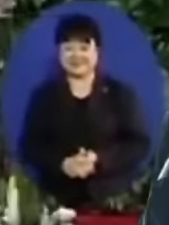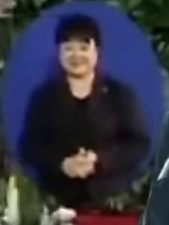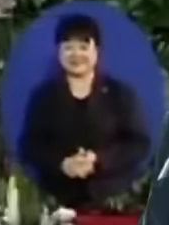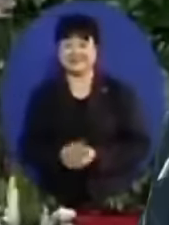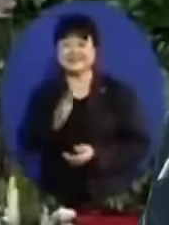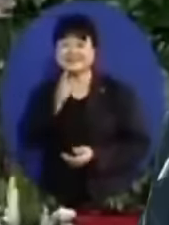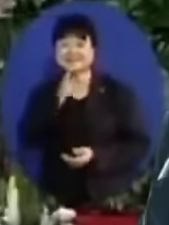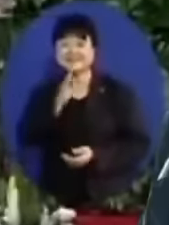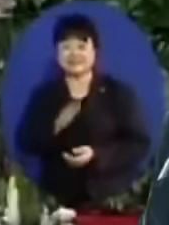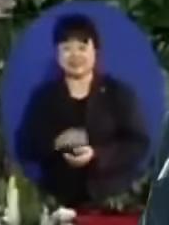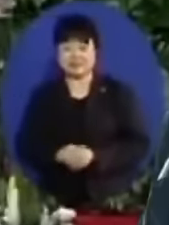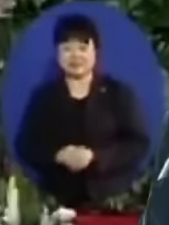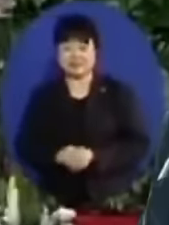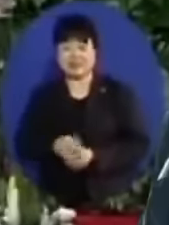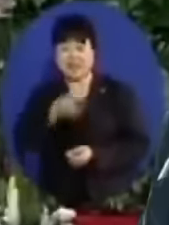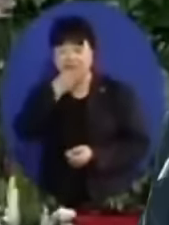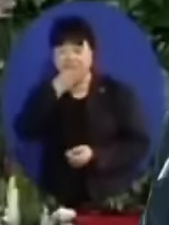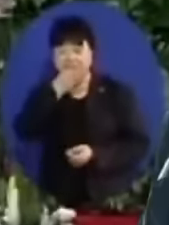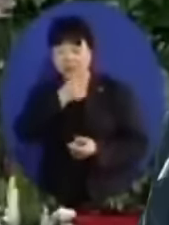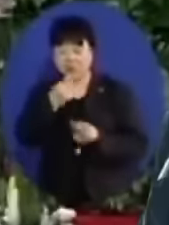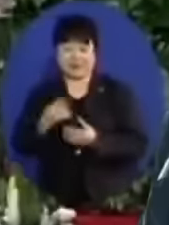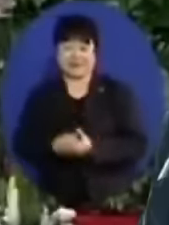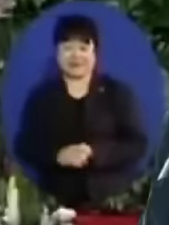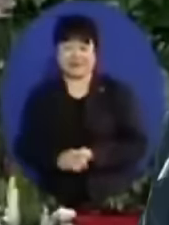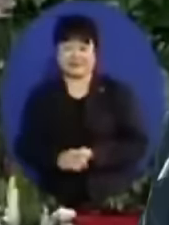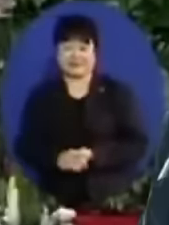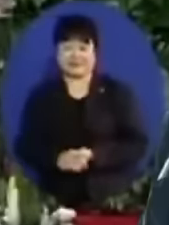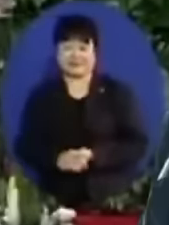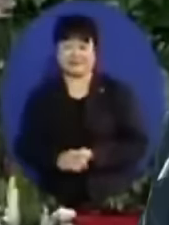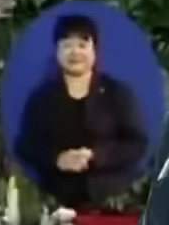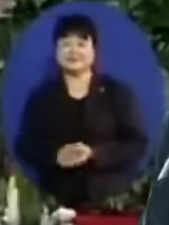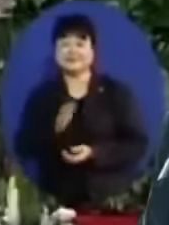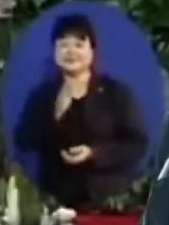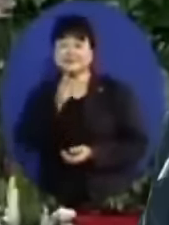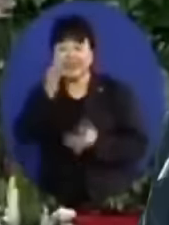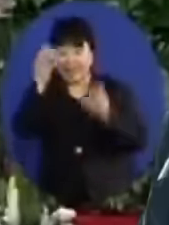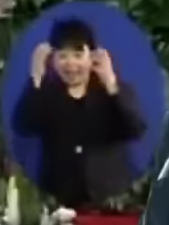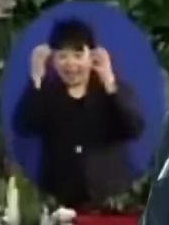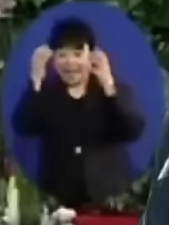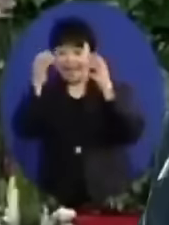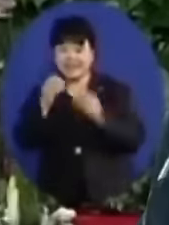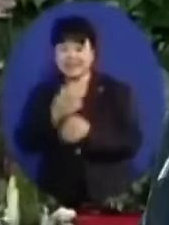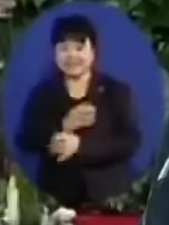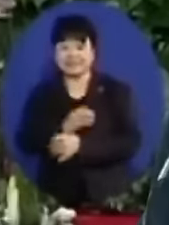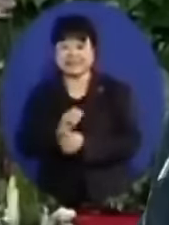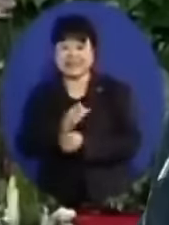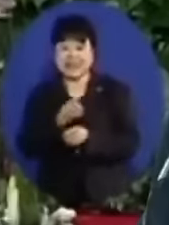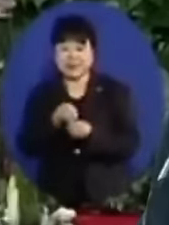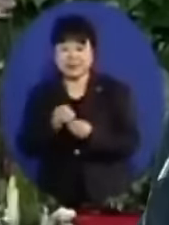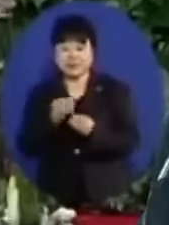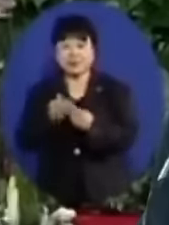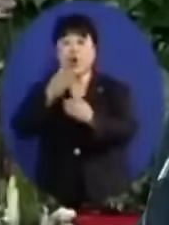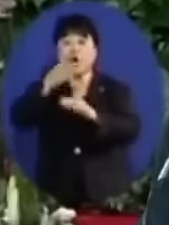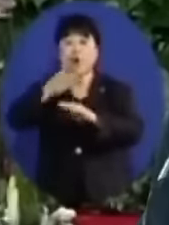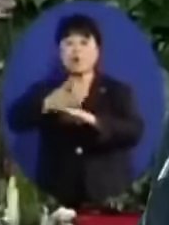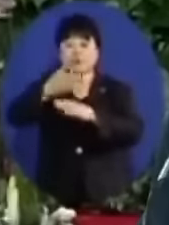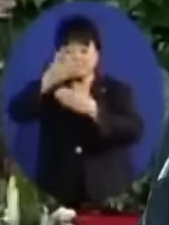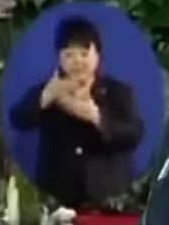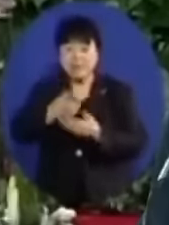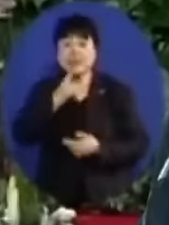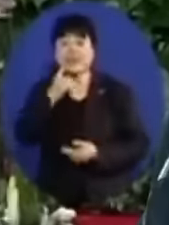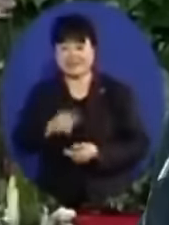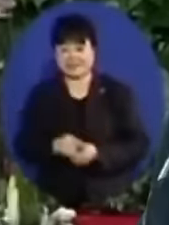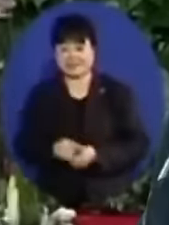이것은 상당히 이기적인 말이 되는 것입니다. 어린아이들도 장난감을 사주면 고맙습니다 그렇게